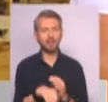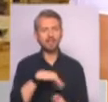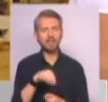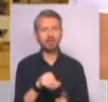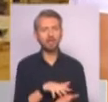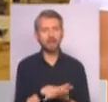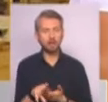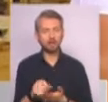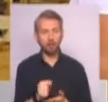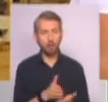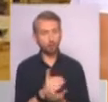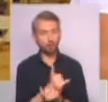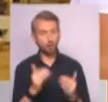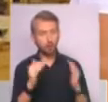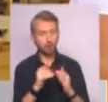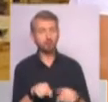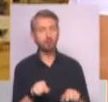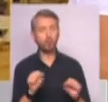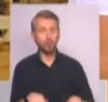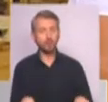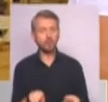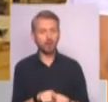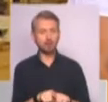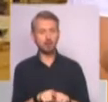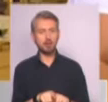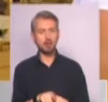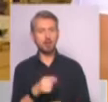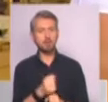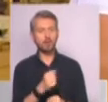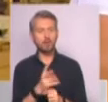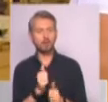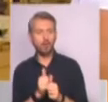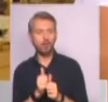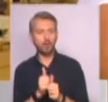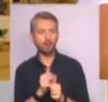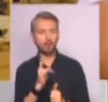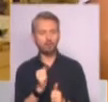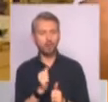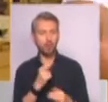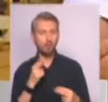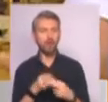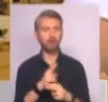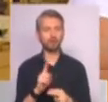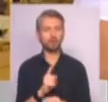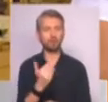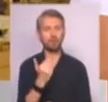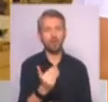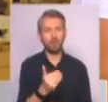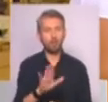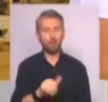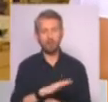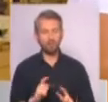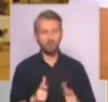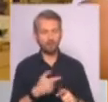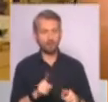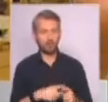на утримання будинку, ви можете таким чином спрацювати на опередження, щоб вам потім не виставили ці